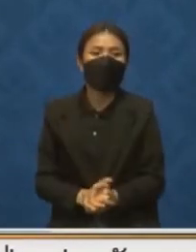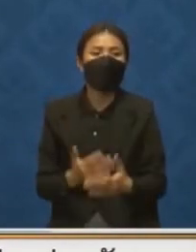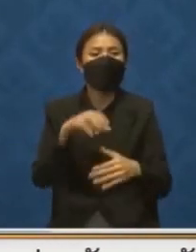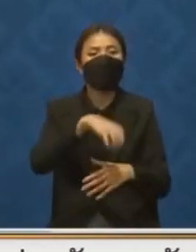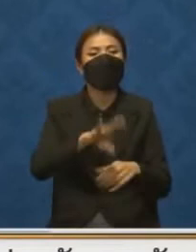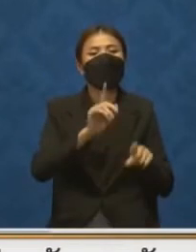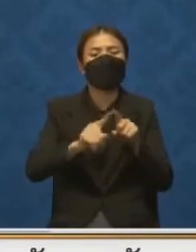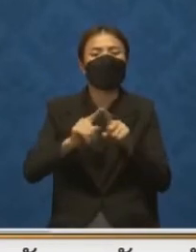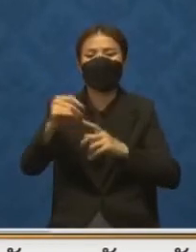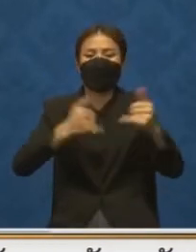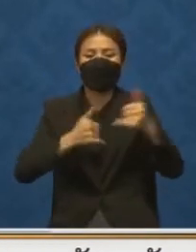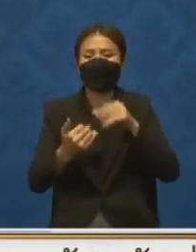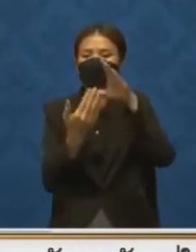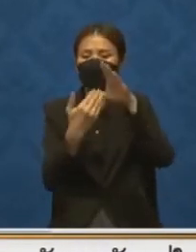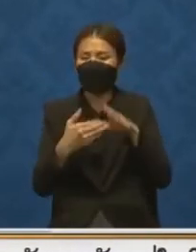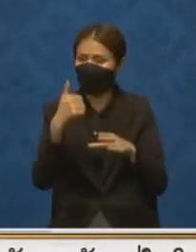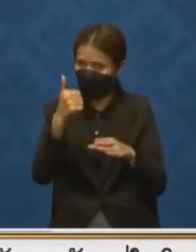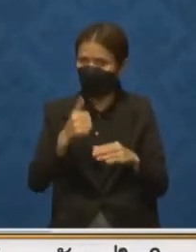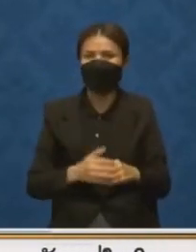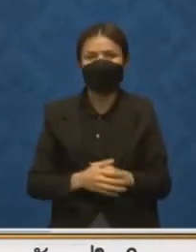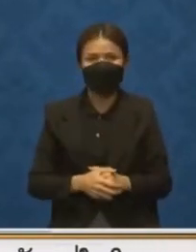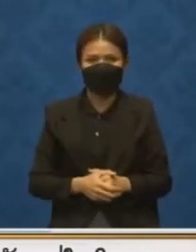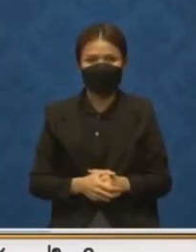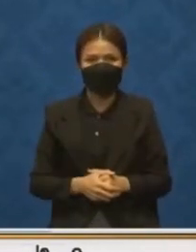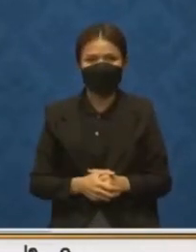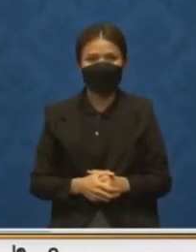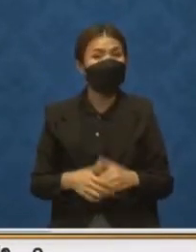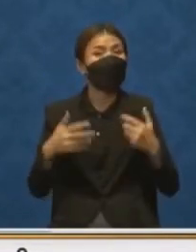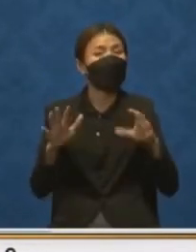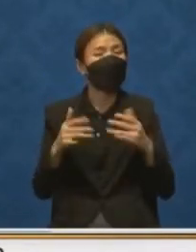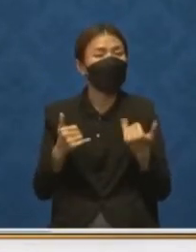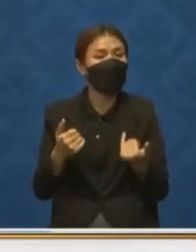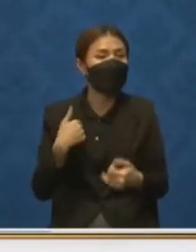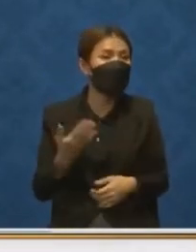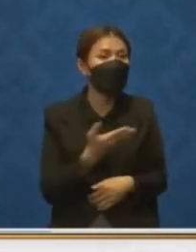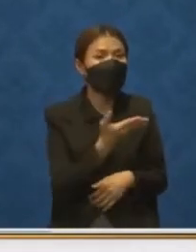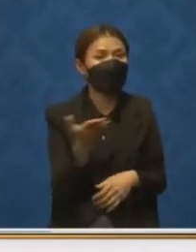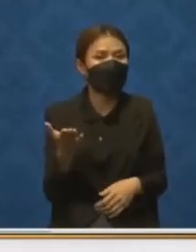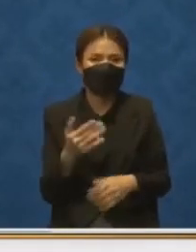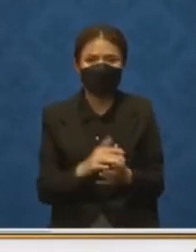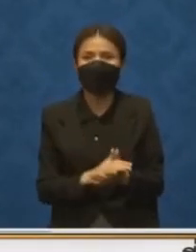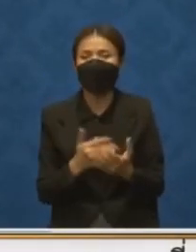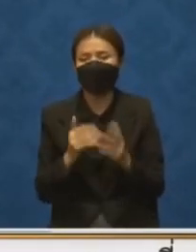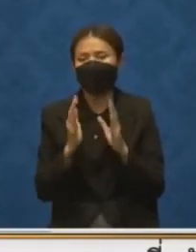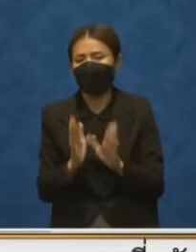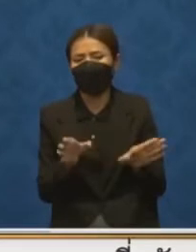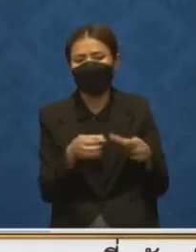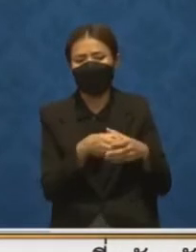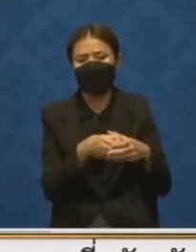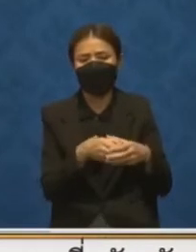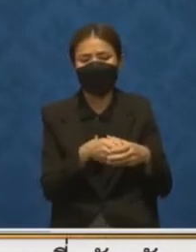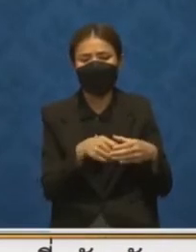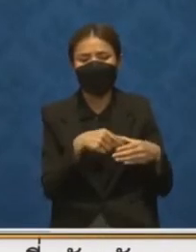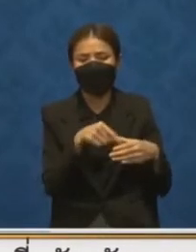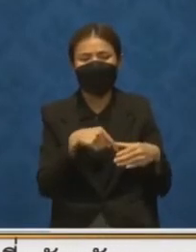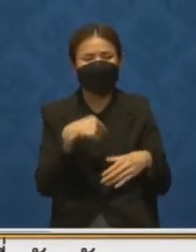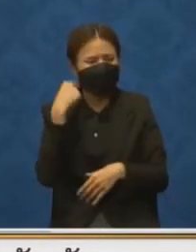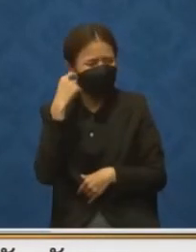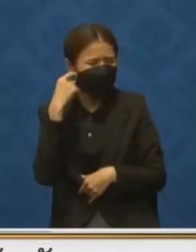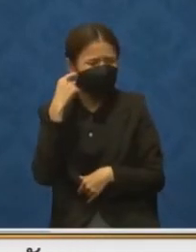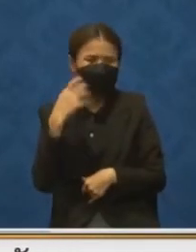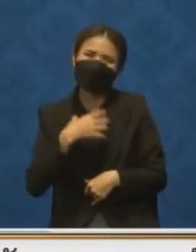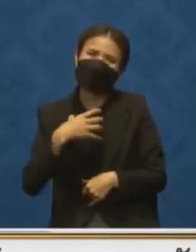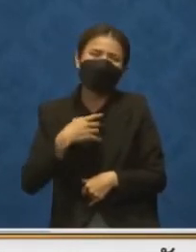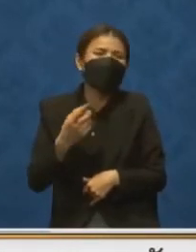้นั่คือ till มาที่ไป accidentalเมื่อกี้เราไดฟังผู้เกสงวนความเห็นเนี้ยททานอยากจะทำให้เหมอนเดิม